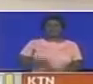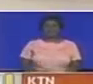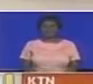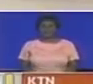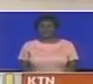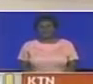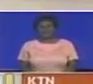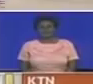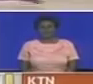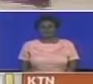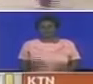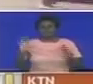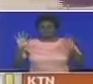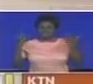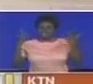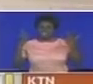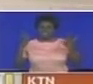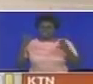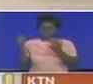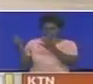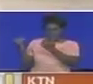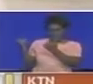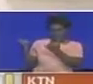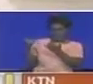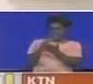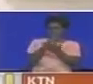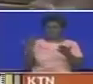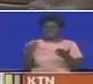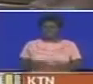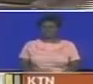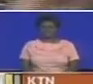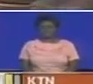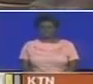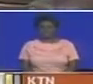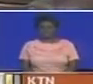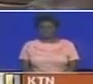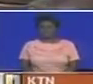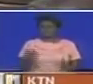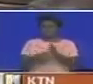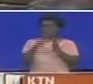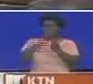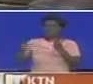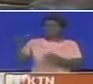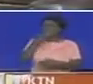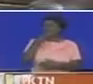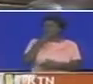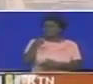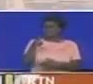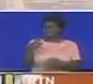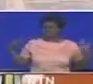And with the festive season coming soon, something the hell is wrong with that guy? Steward